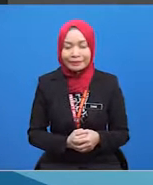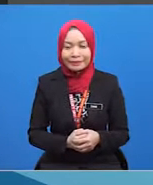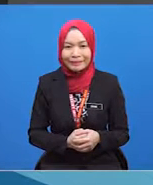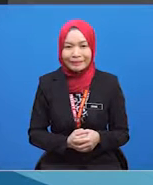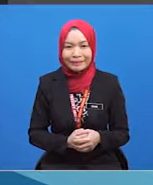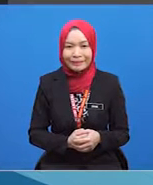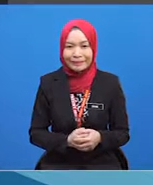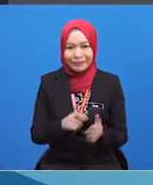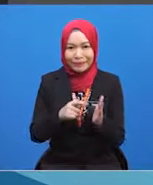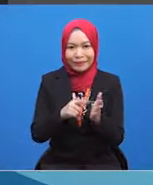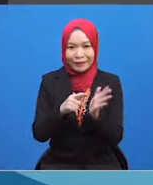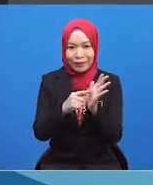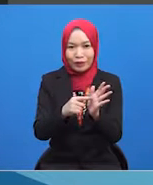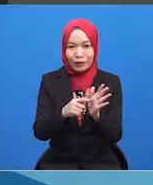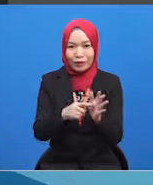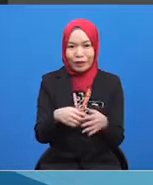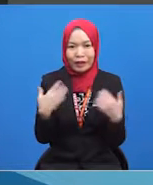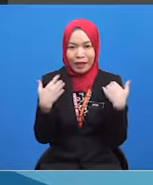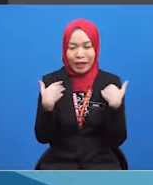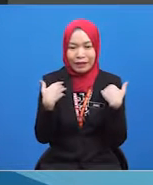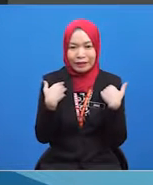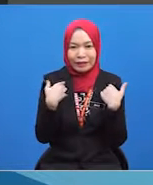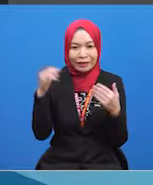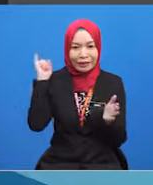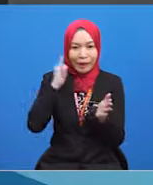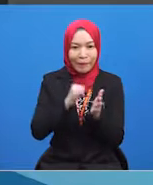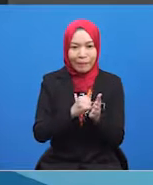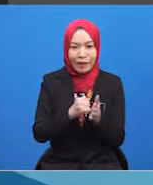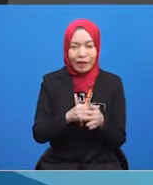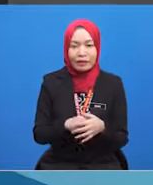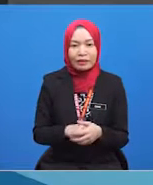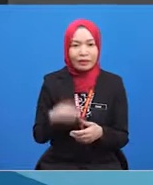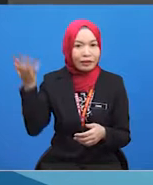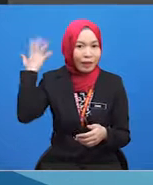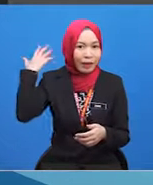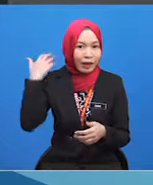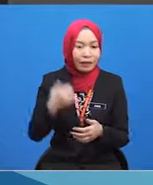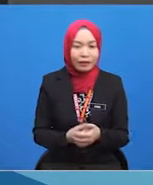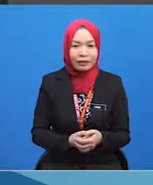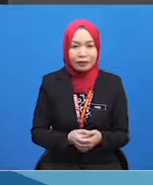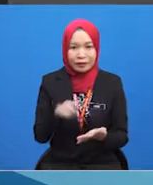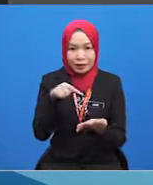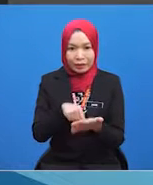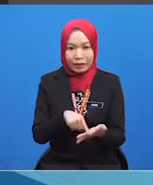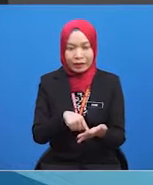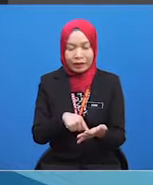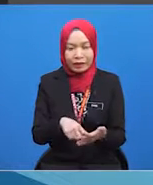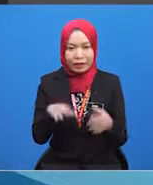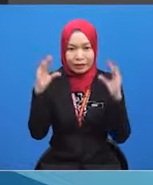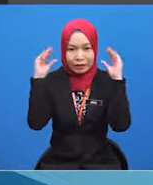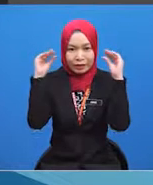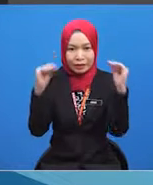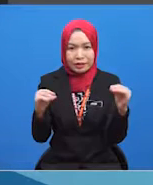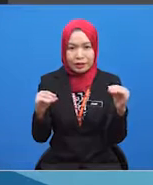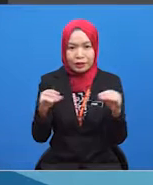Folder ini menunjukkan beberapa imej latar belakang. Di sini, cikgu memilih